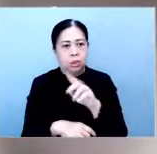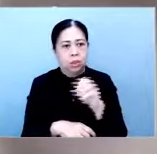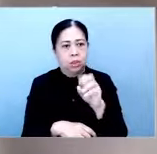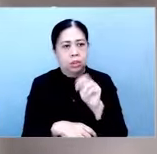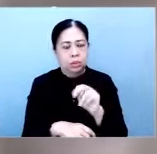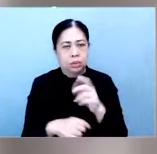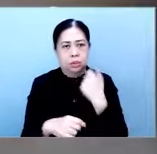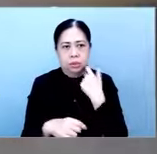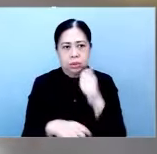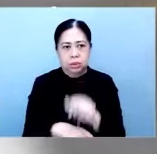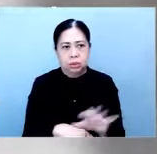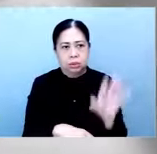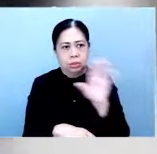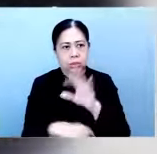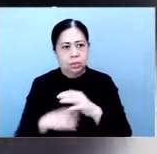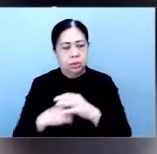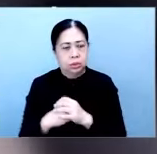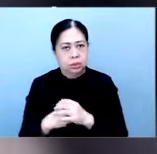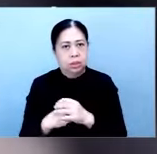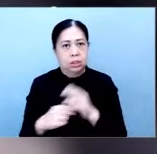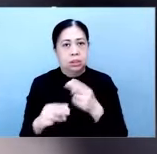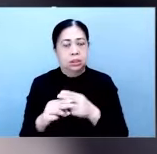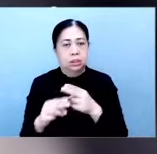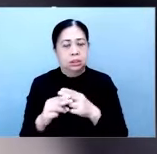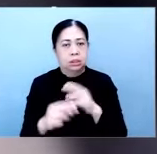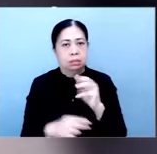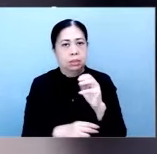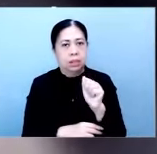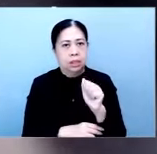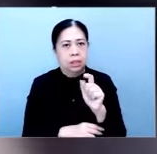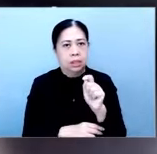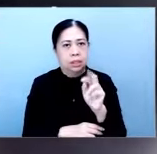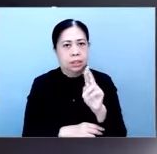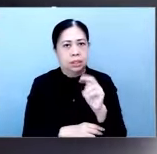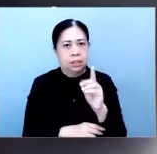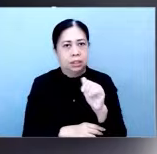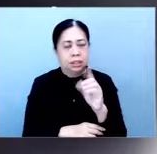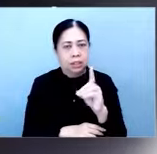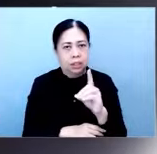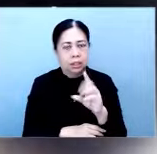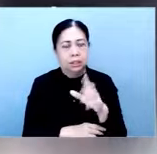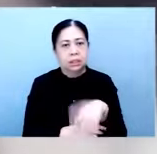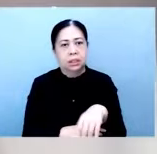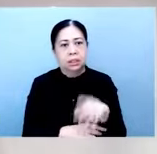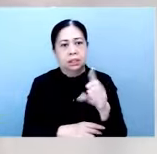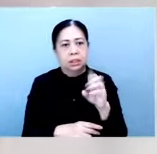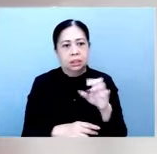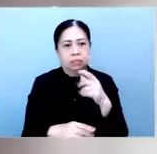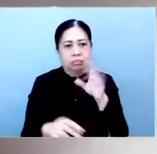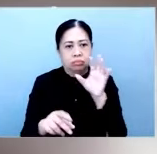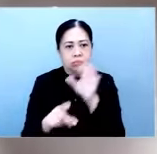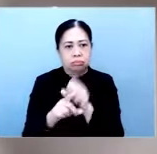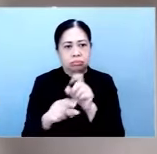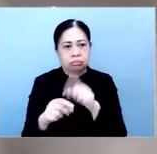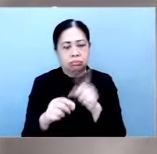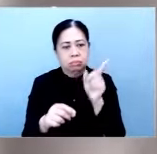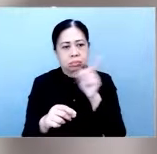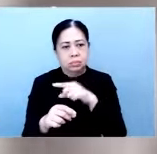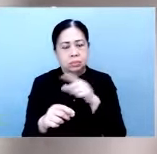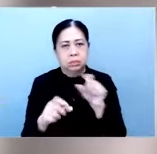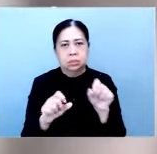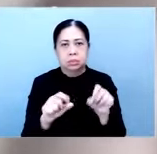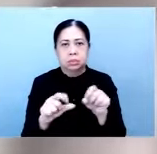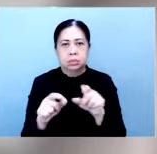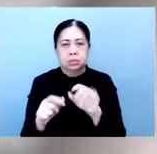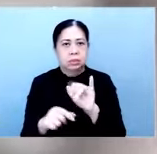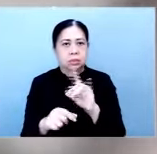City kaninang umaga. Siya si Maria Trinidad de Castro, 42 anyos. Bistado siyang namimeke at nagbebenta online ng mga